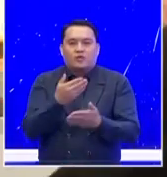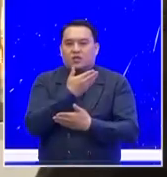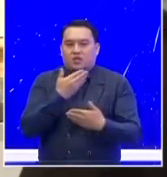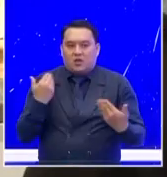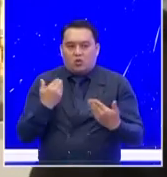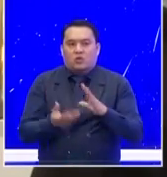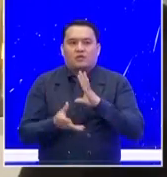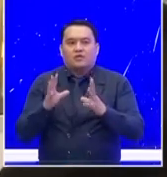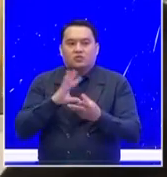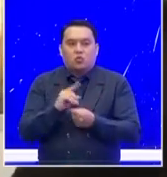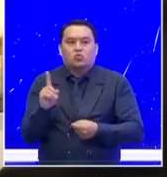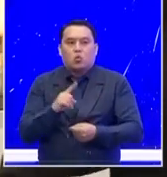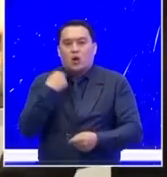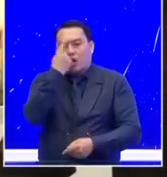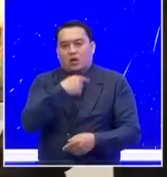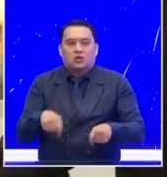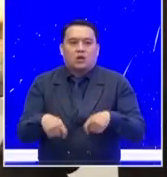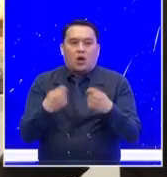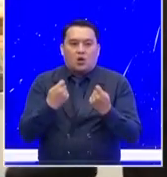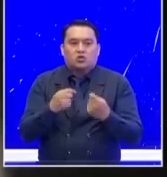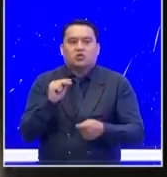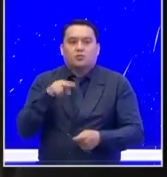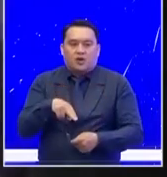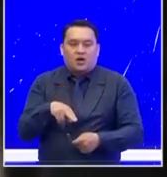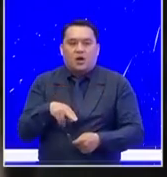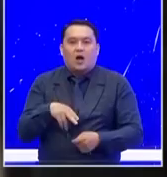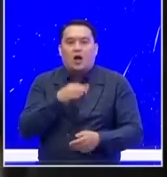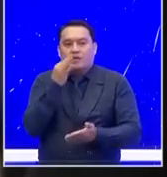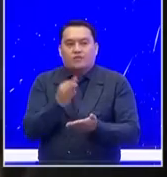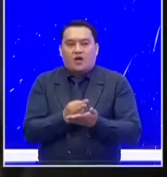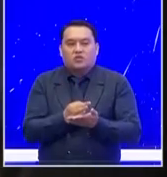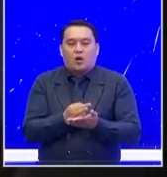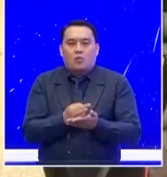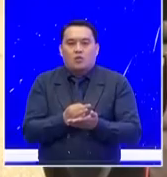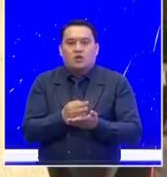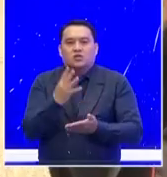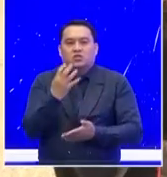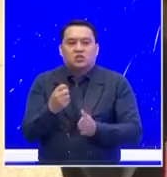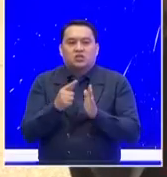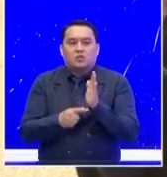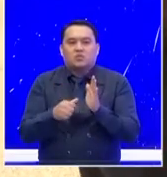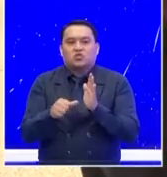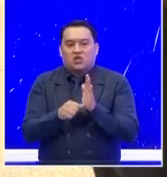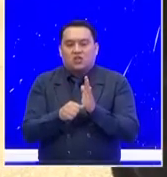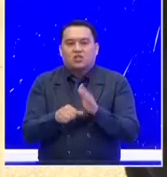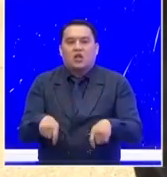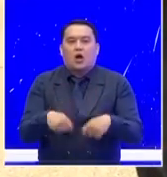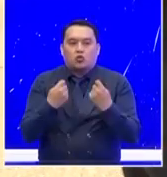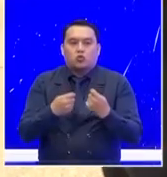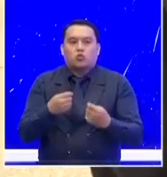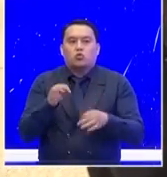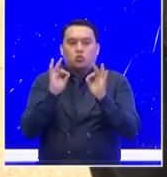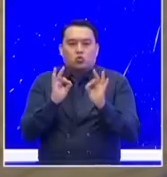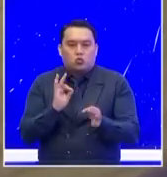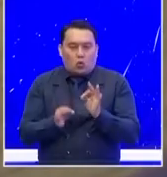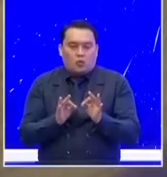чревато последствиями. Так, лицам, нарушившим режим ЧП, придется отвечать за проступок по статье 476 «Нарушение норм